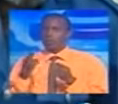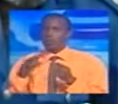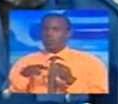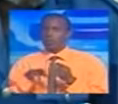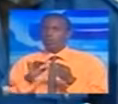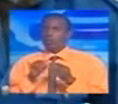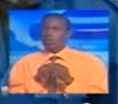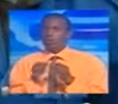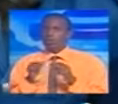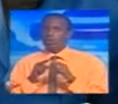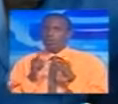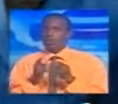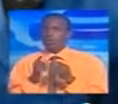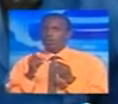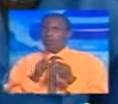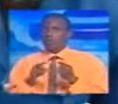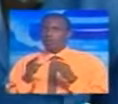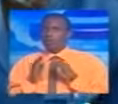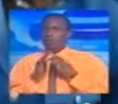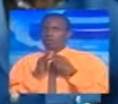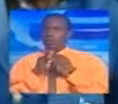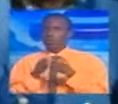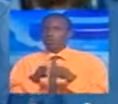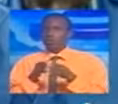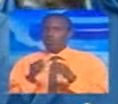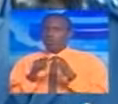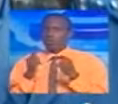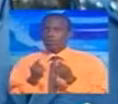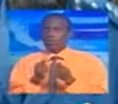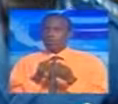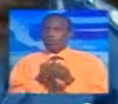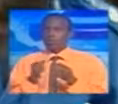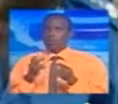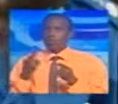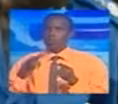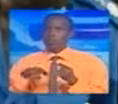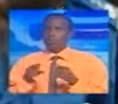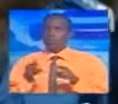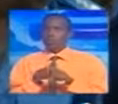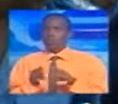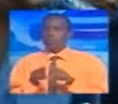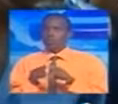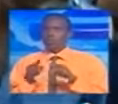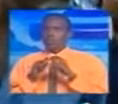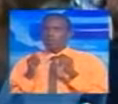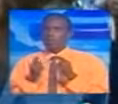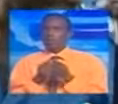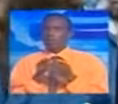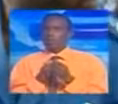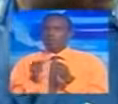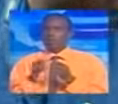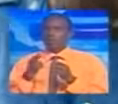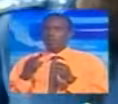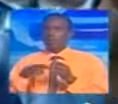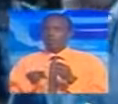pas, de demander non pas simplement l'intervention des pompiers, mais également celui de la police,